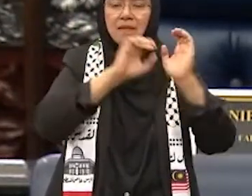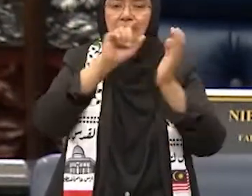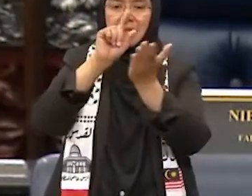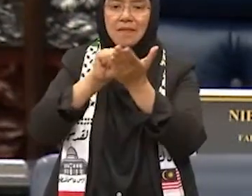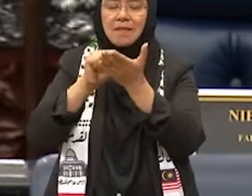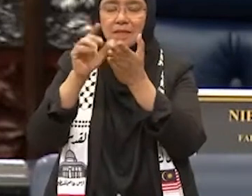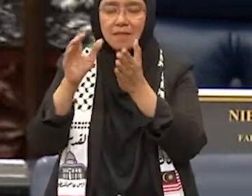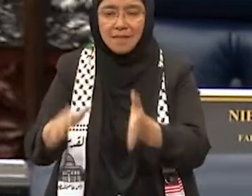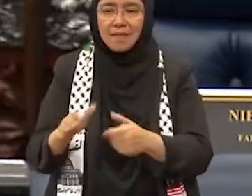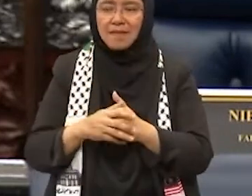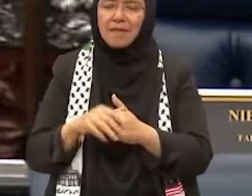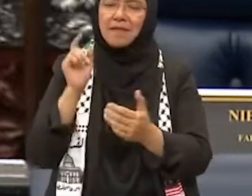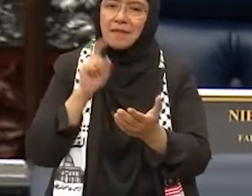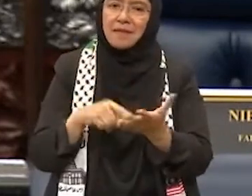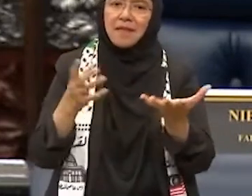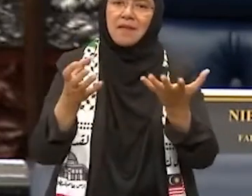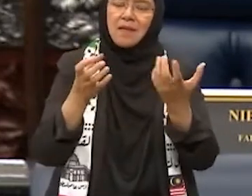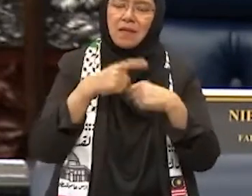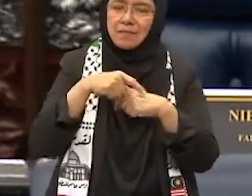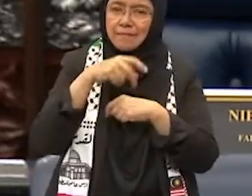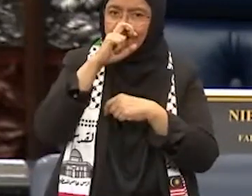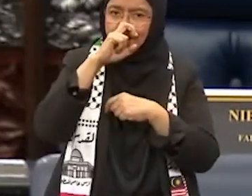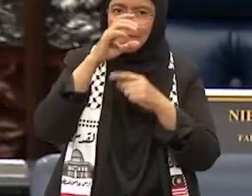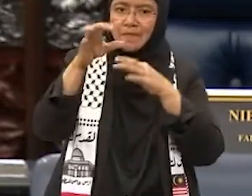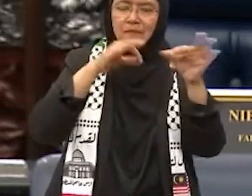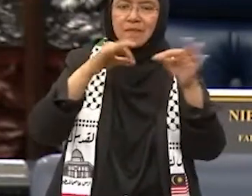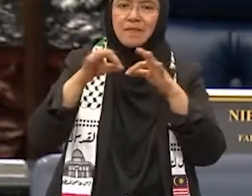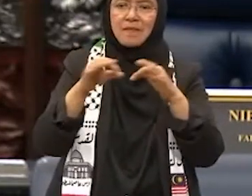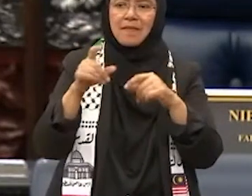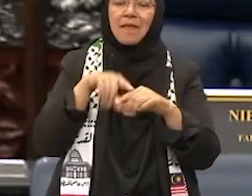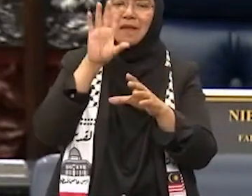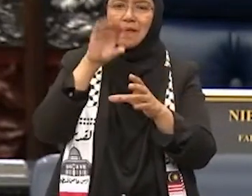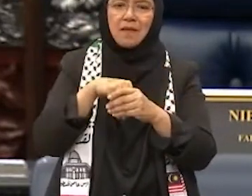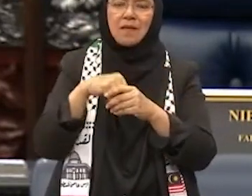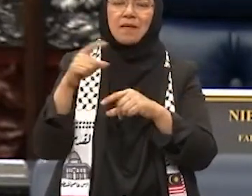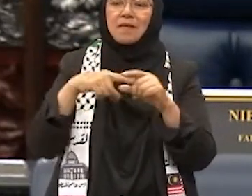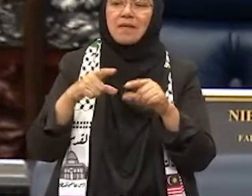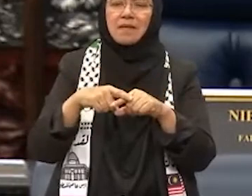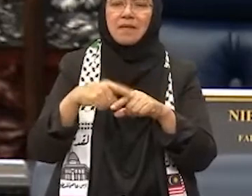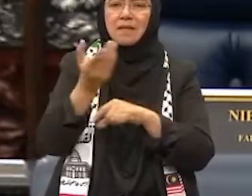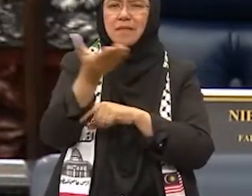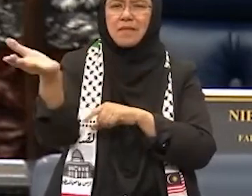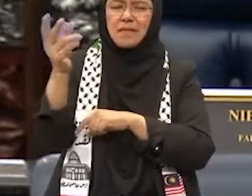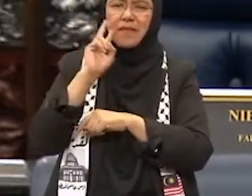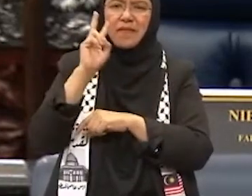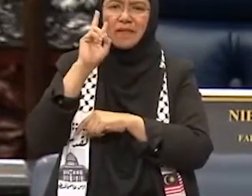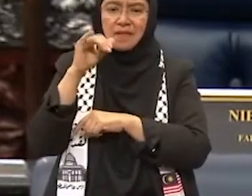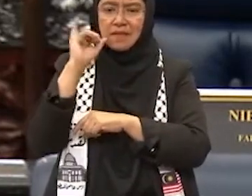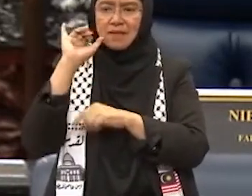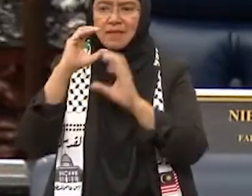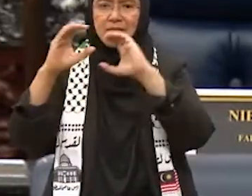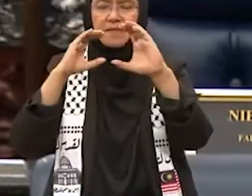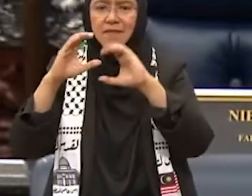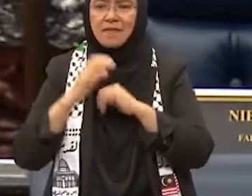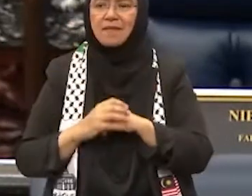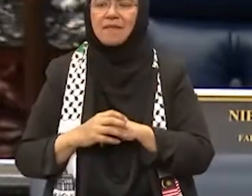semua rakan-rakan media termasuklah para Veteran yang disebutkan tadi cuma saya berpandangan berbezalah seperti yang saya